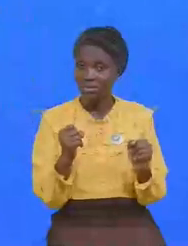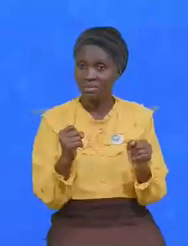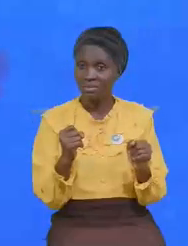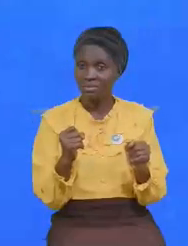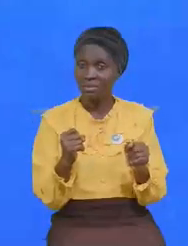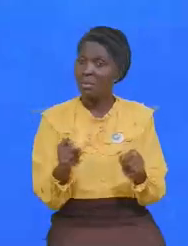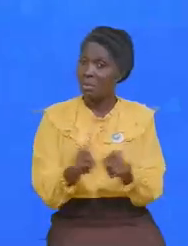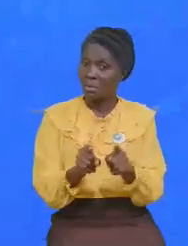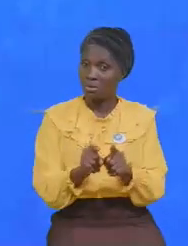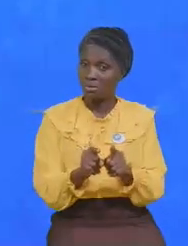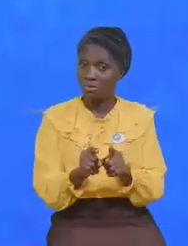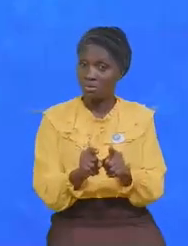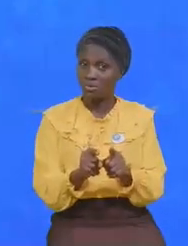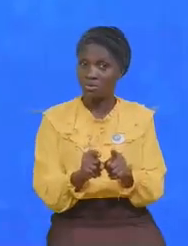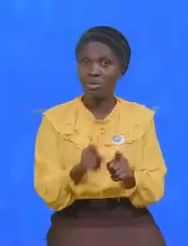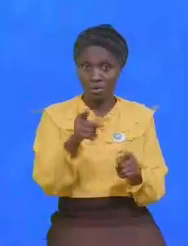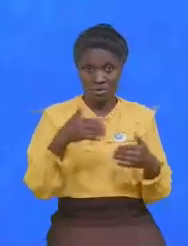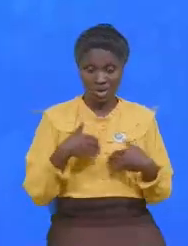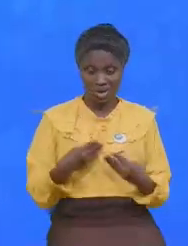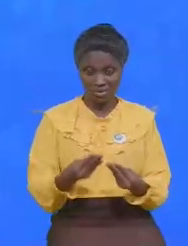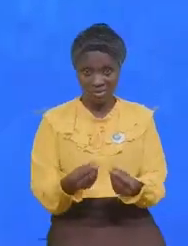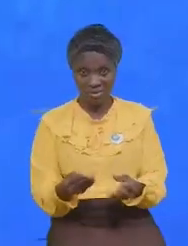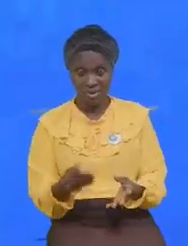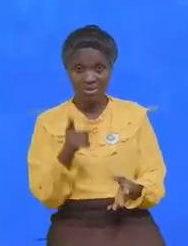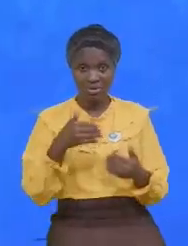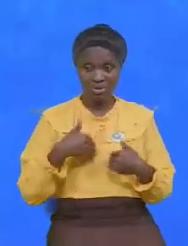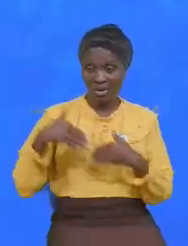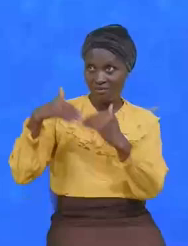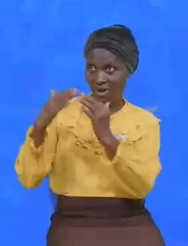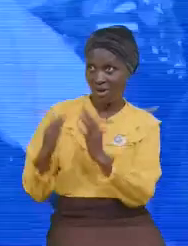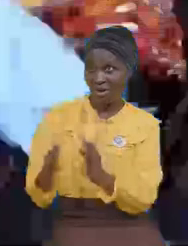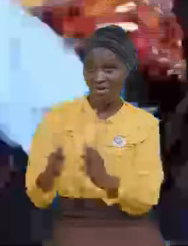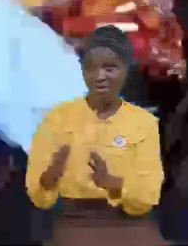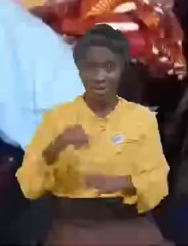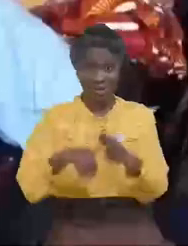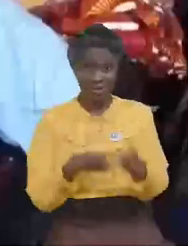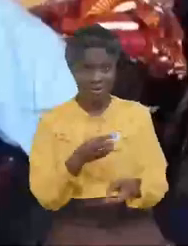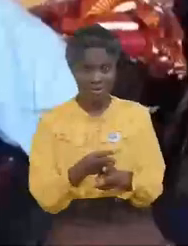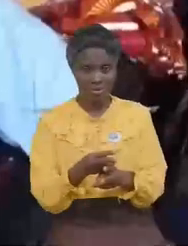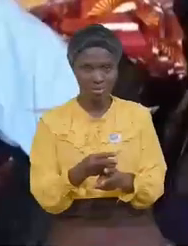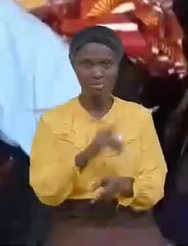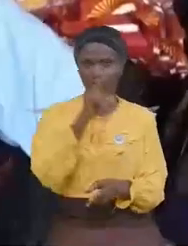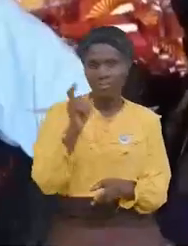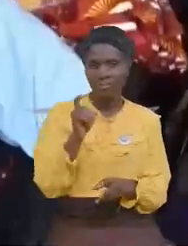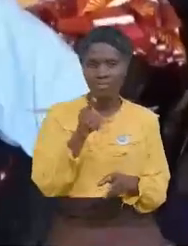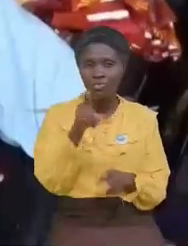oui, quoi que tu aies le ciment et le sable du monde, est-ce que tu es satisfait?